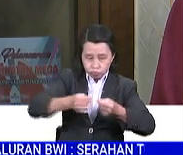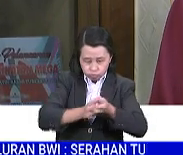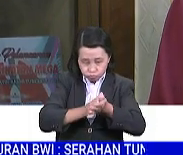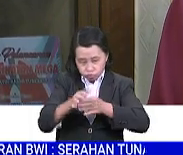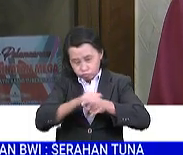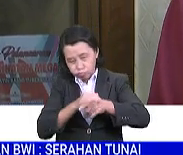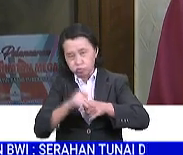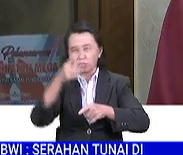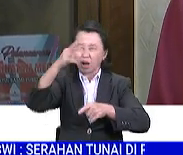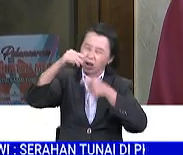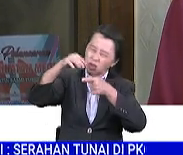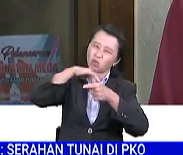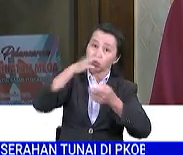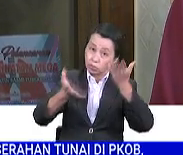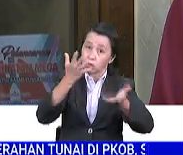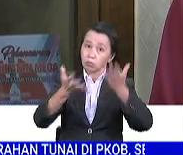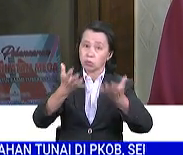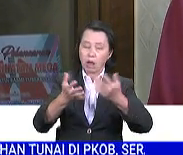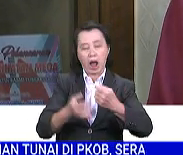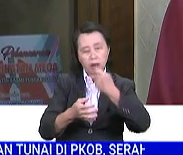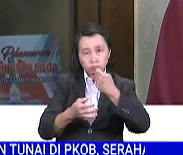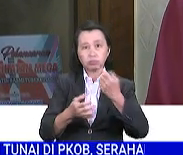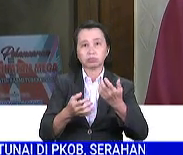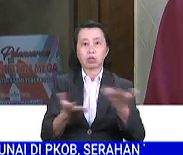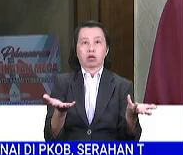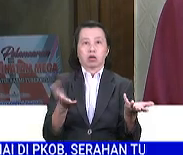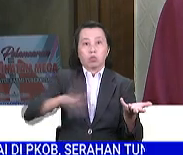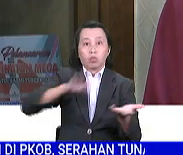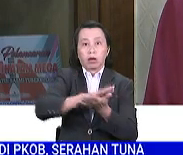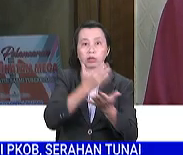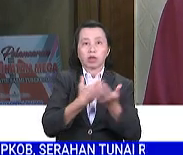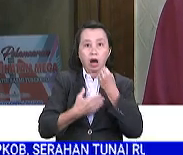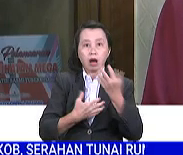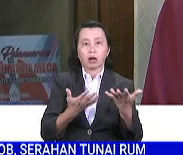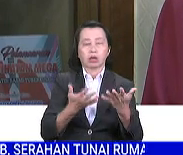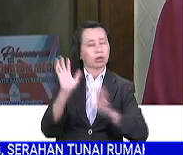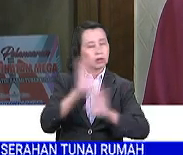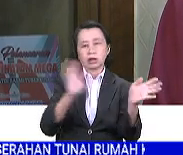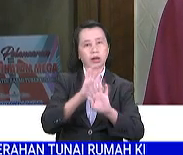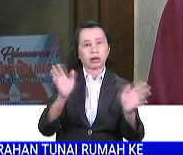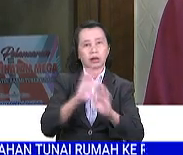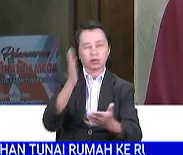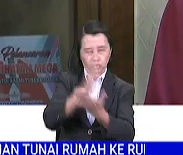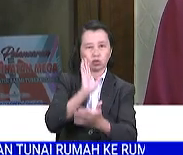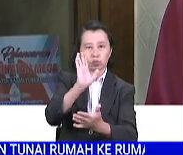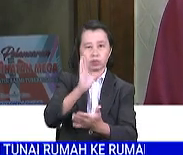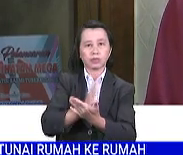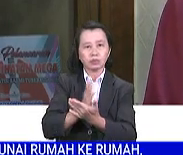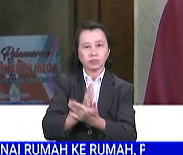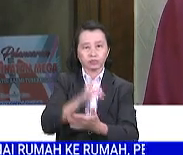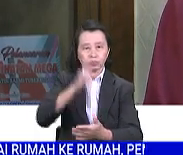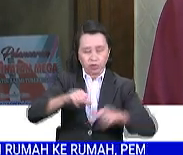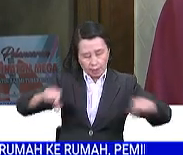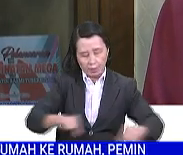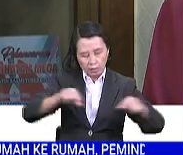tercemar. Lepas tu kita ambil secara mentah. Sebab apa yang kita nak sekarang ni adalah kita mesti ambil makanan yang dimasak. Dan kita